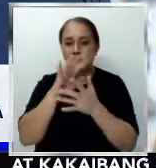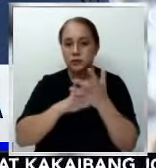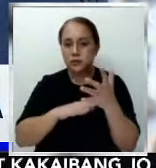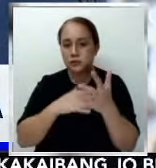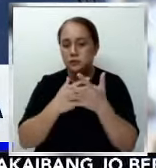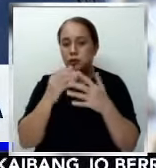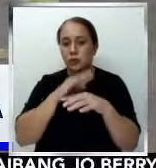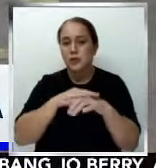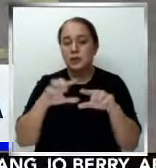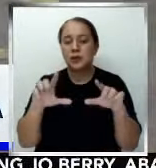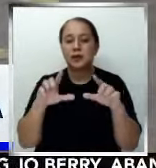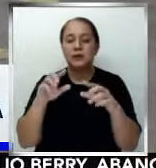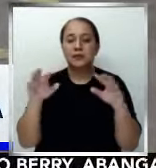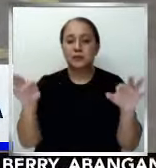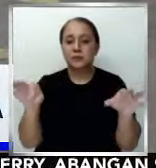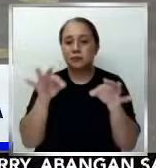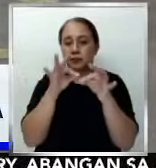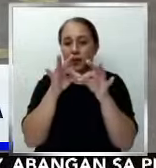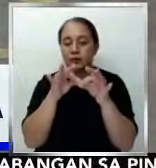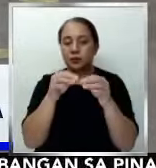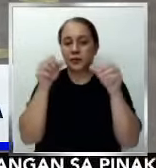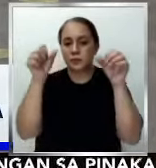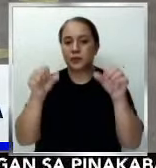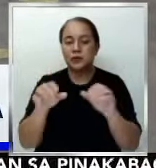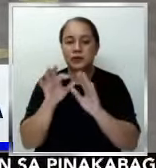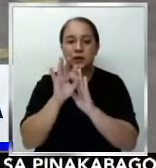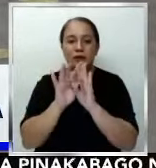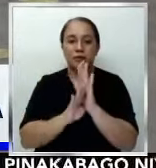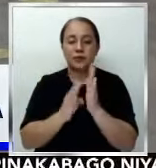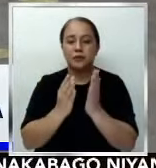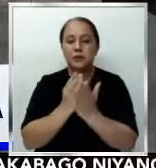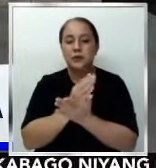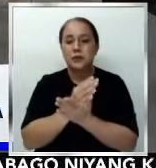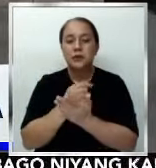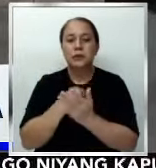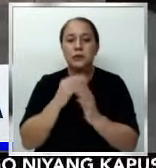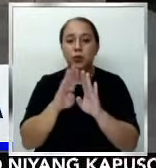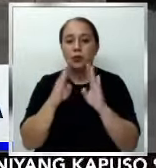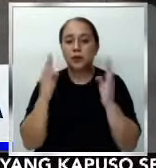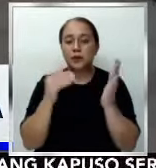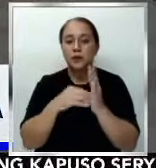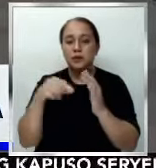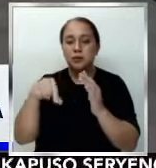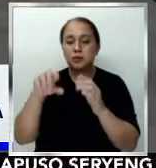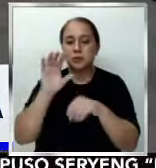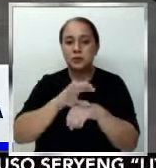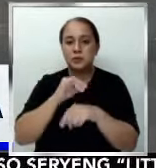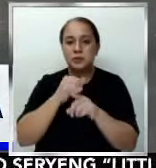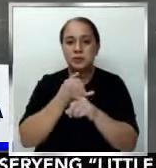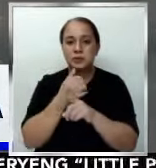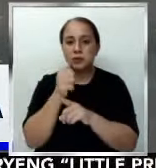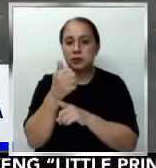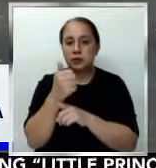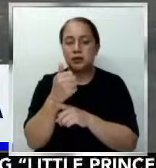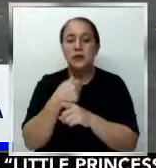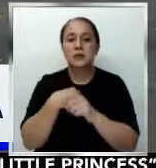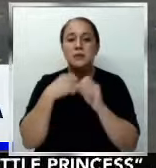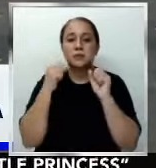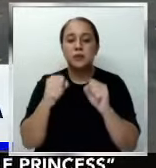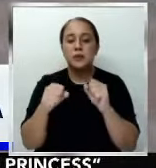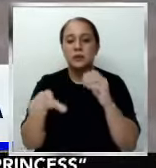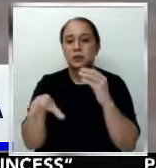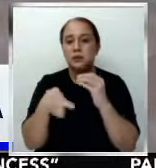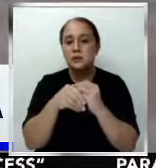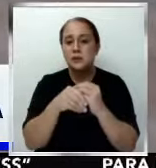mass bago ito i-post sa kanilang Facebook page. Bukas na raw uli ang Quiapo Church sa January 10 at maaaring dagdagan ng bilang ng mga